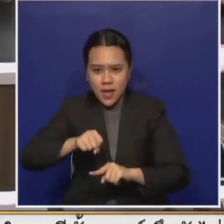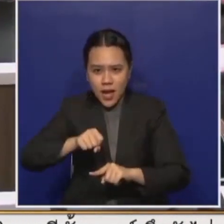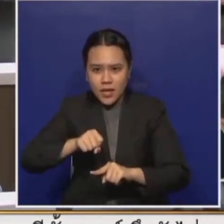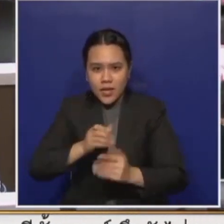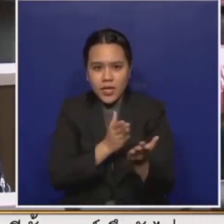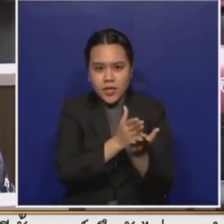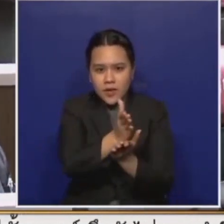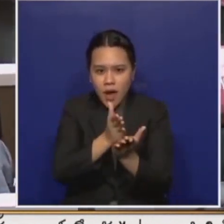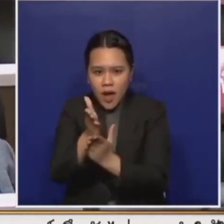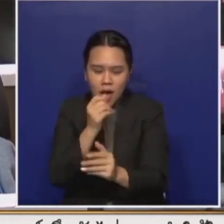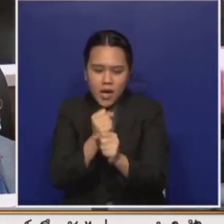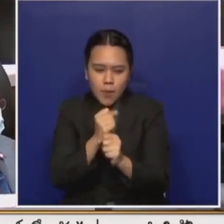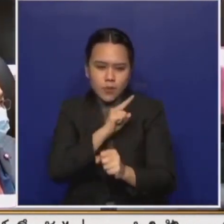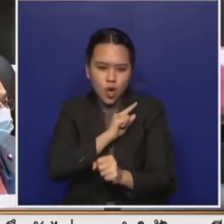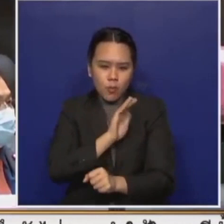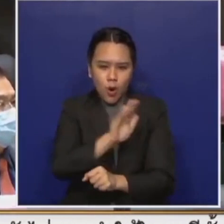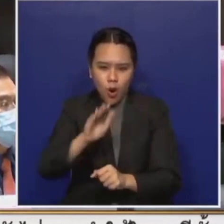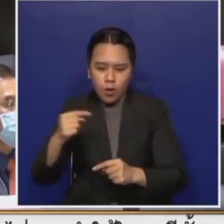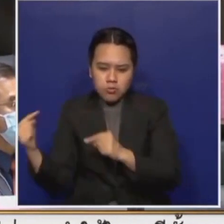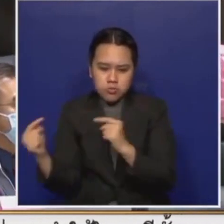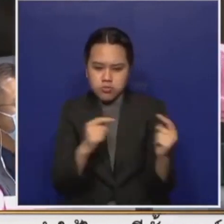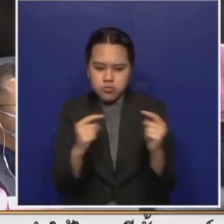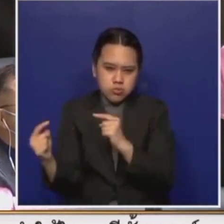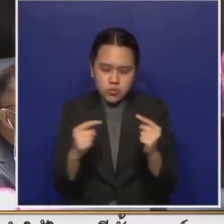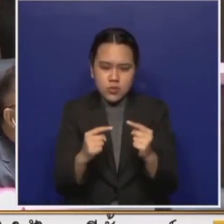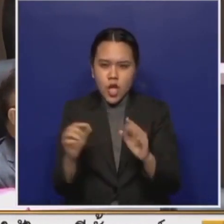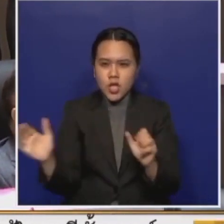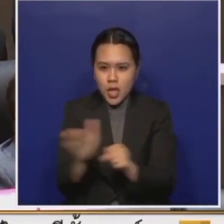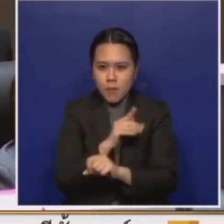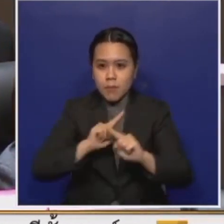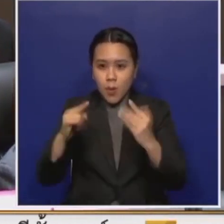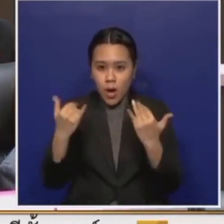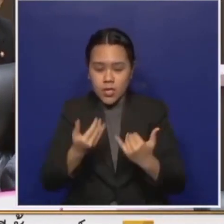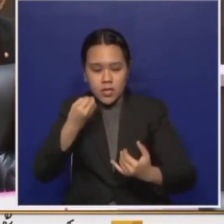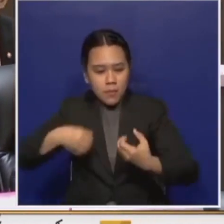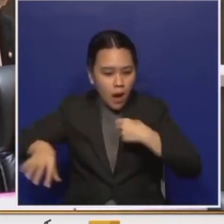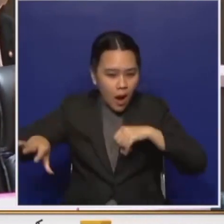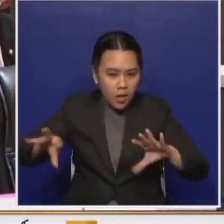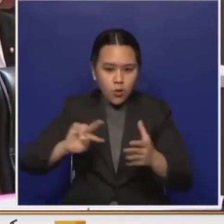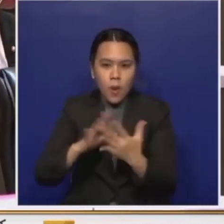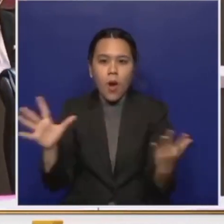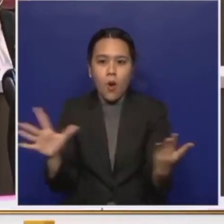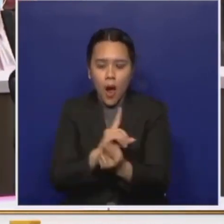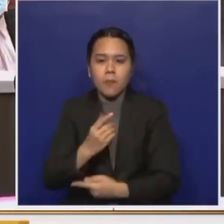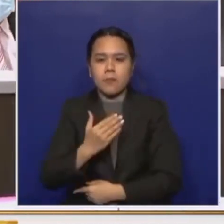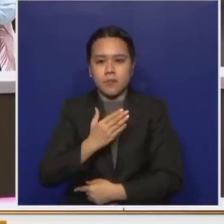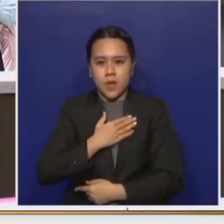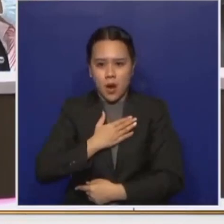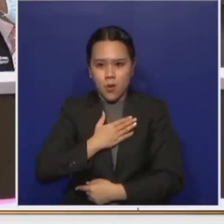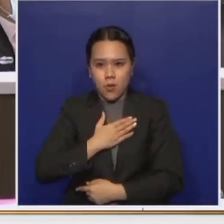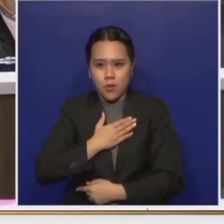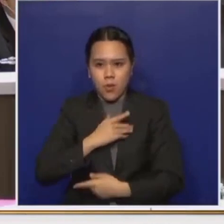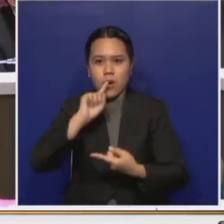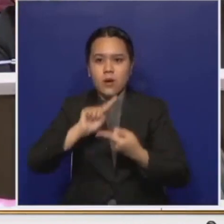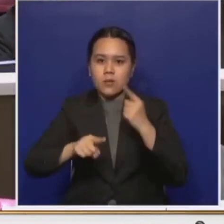ฝายตแ่งกทำหนาที่โต้เทีงกสๆครับแต่ออกจตรนี้ไปมัเป็วัฒนาทำของเราเราคือเพื่อน